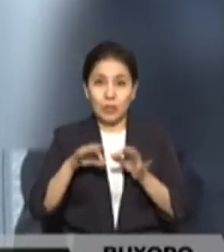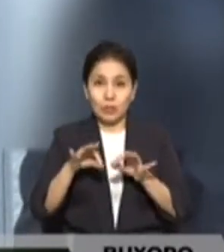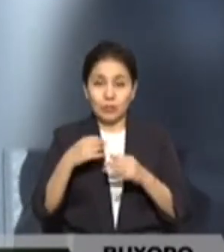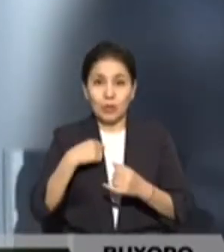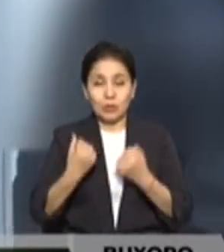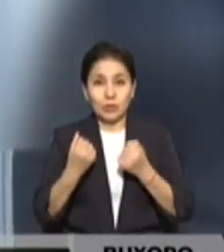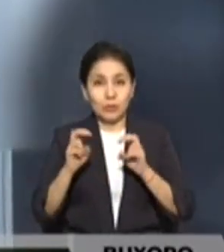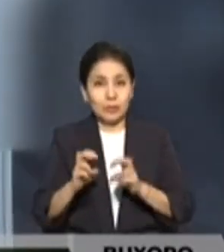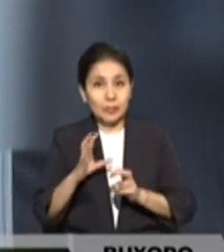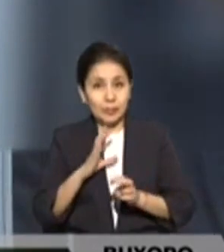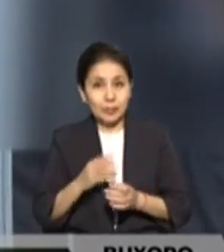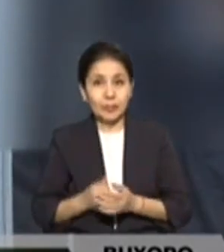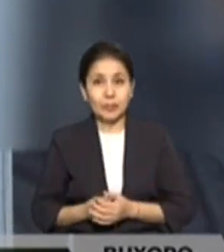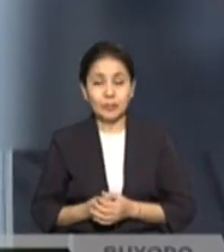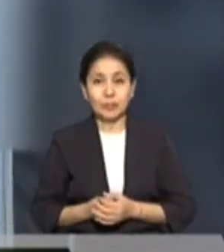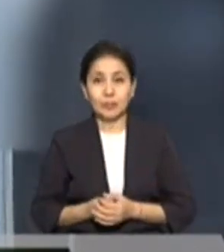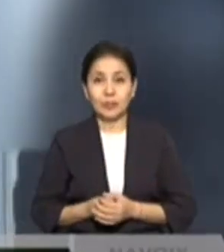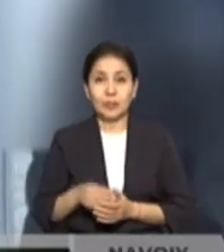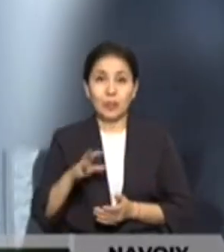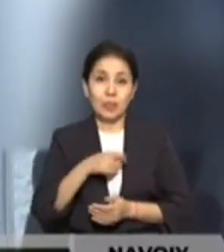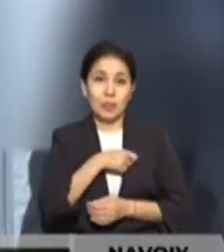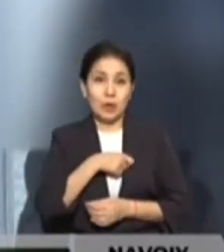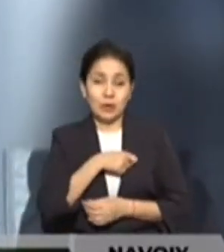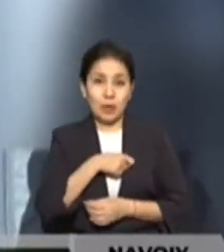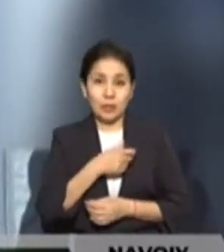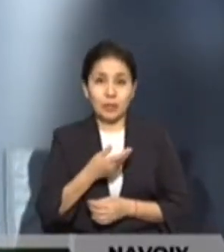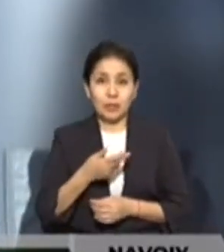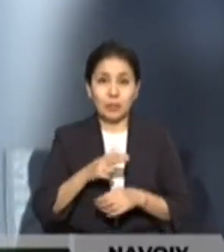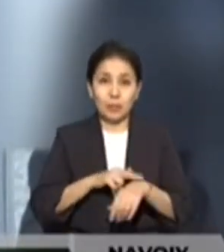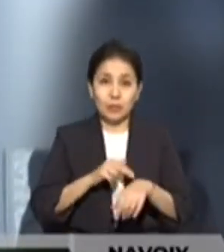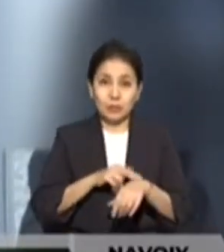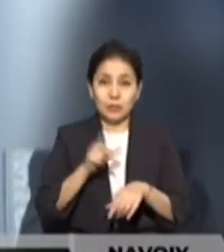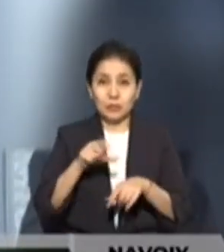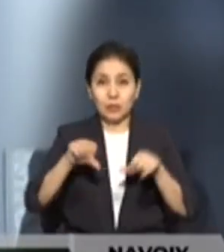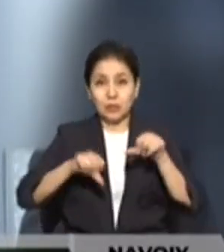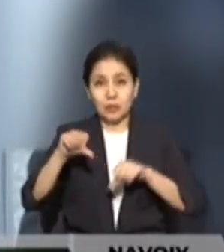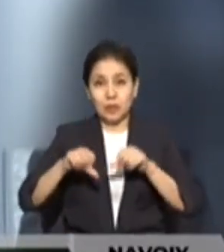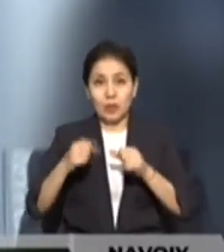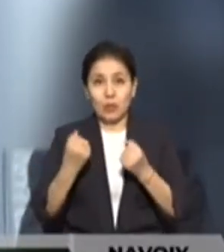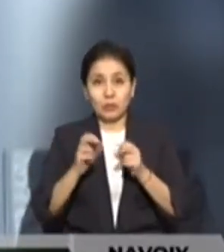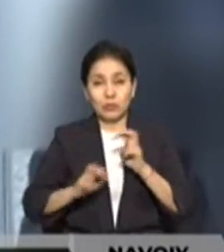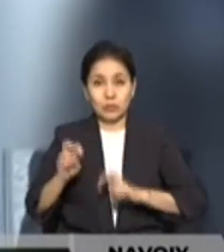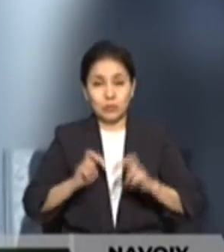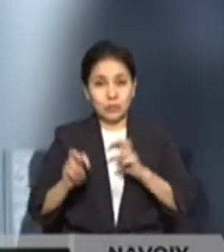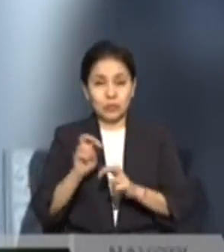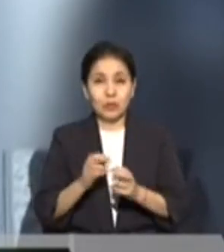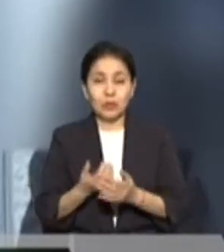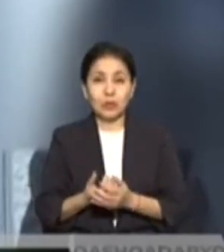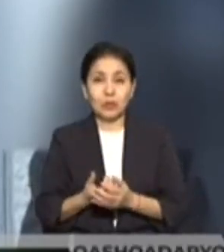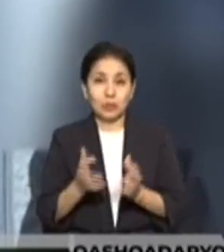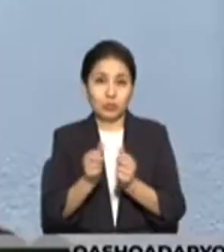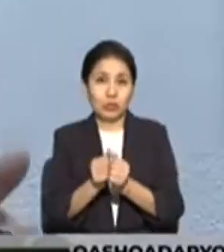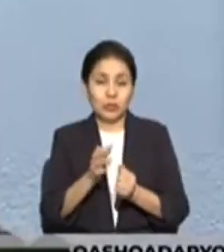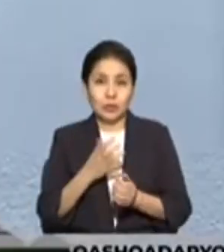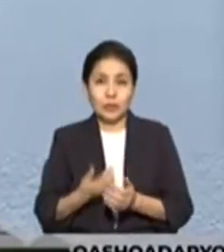dedi. Ki departamentlerimi, hani milselerimi, kodumlar gelip Moşna oturken çocuğumdan